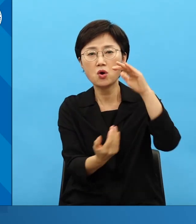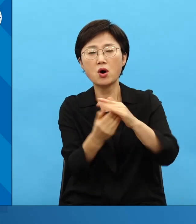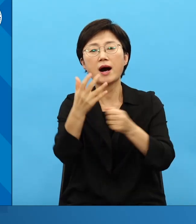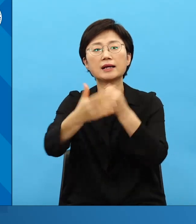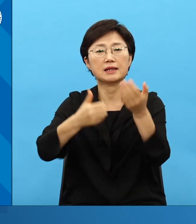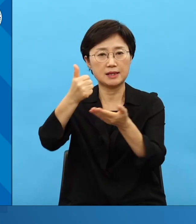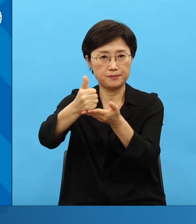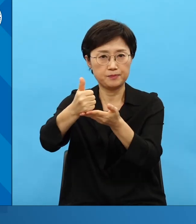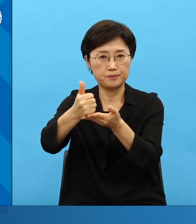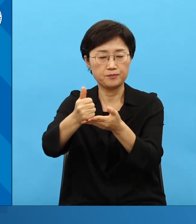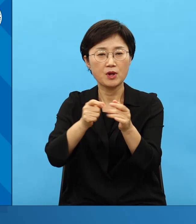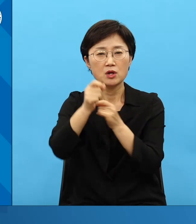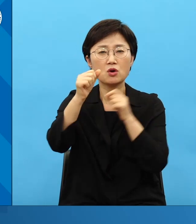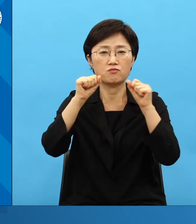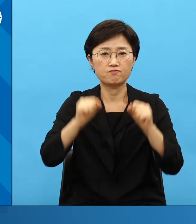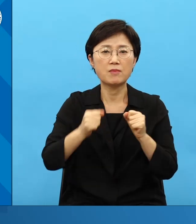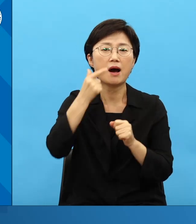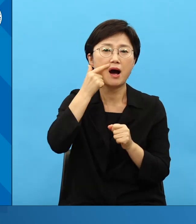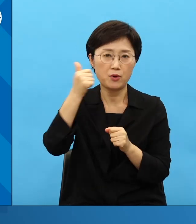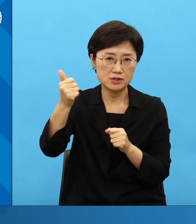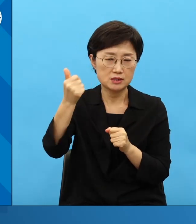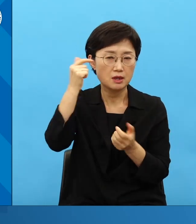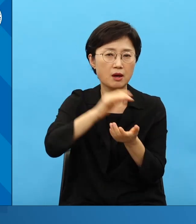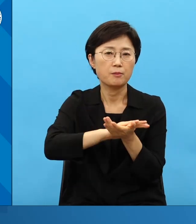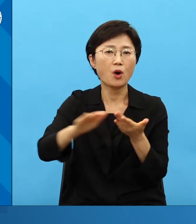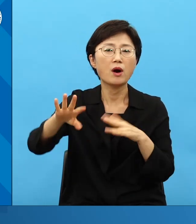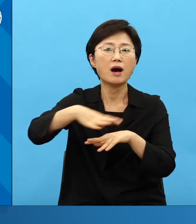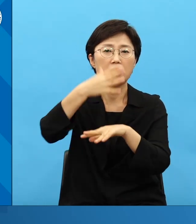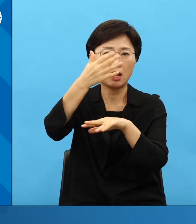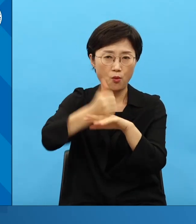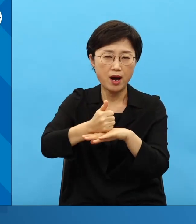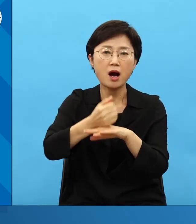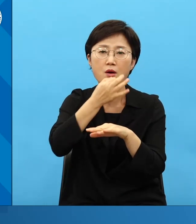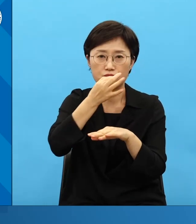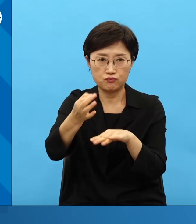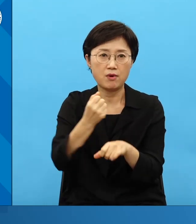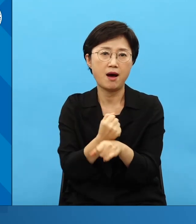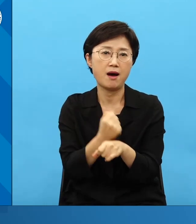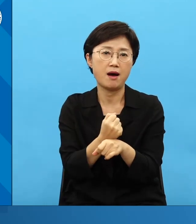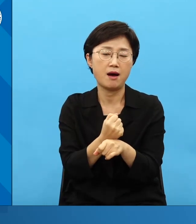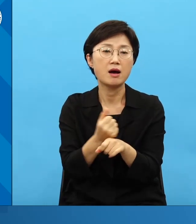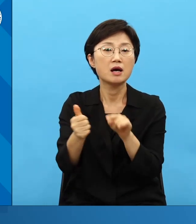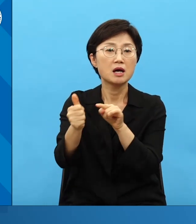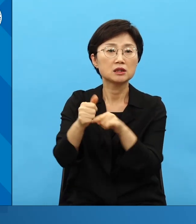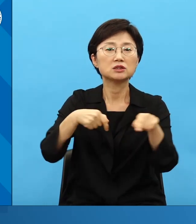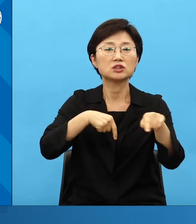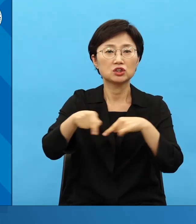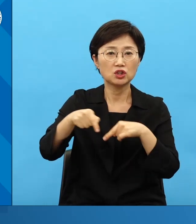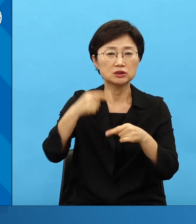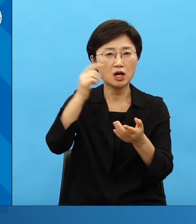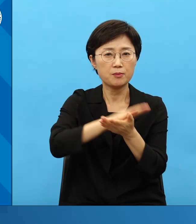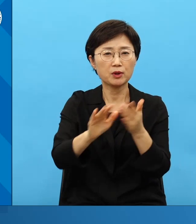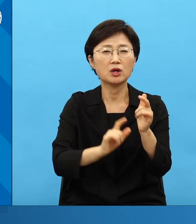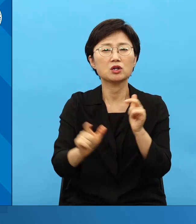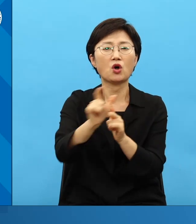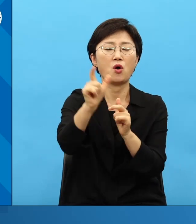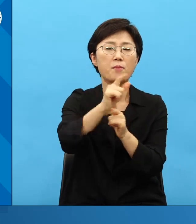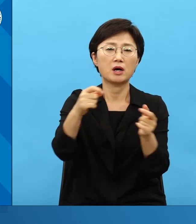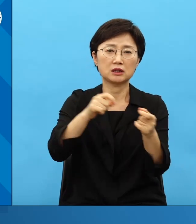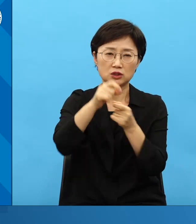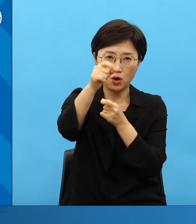전능하신 하나님이라. 영존하시는 아버지라 평강의 왕이라 할 것임이라. 그 정사와 평강의